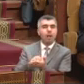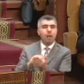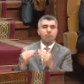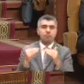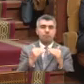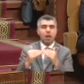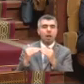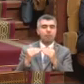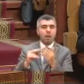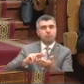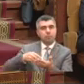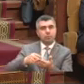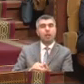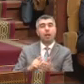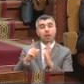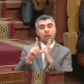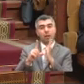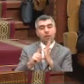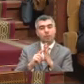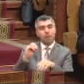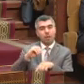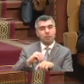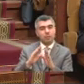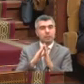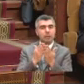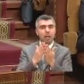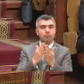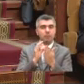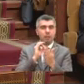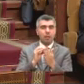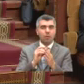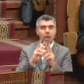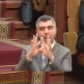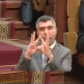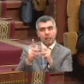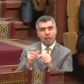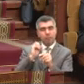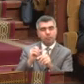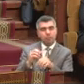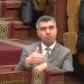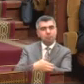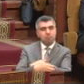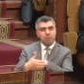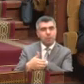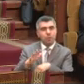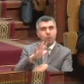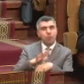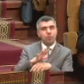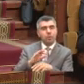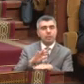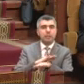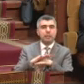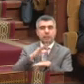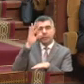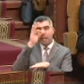على مشروع قانون يتعلق بإحداث السجل الوطني الفلاحي والدور الذي سيلعبه على مستوى إعداد وتقييم السياسات العمومية الفلاحية،